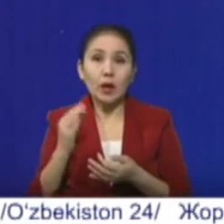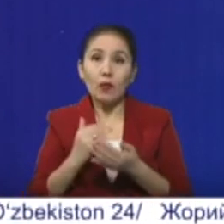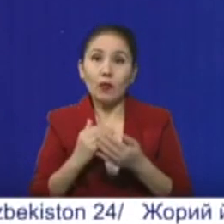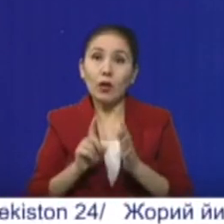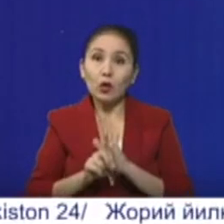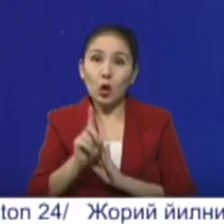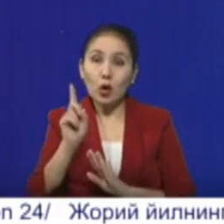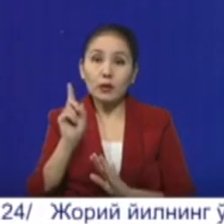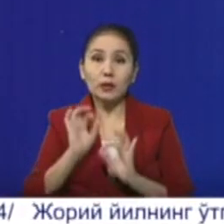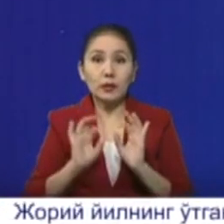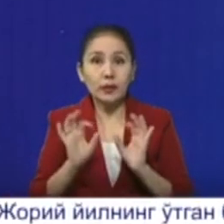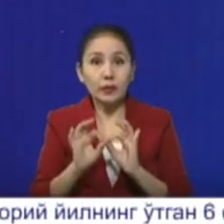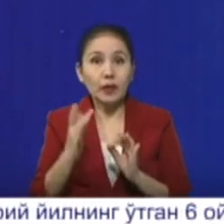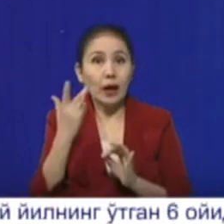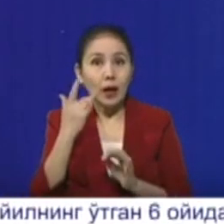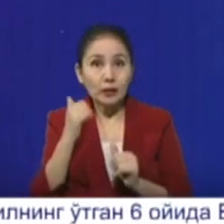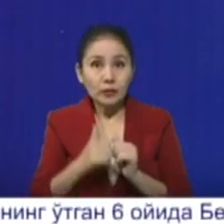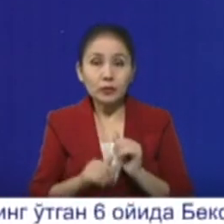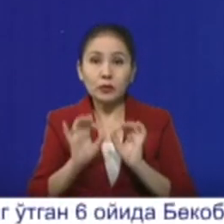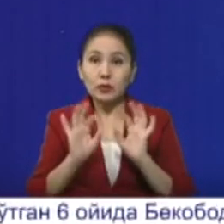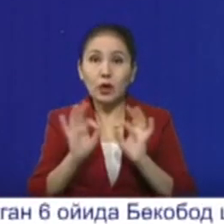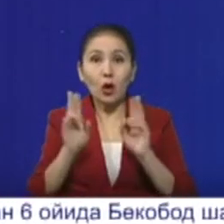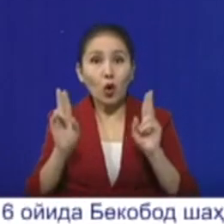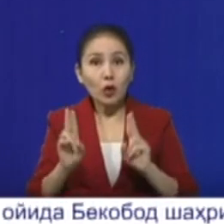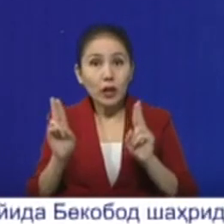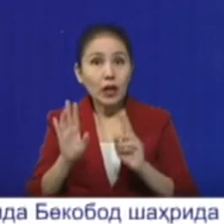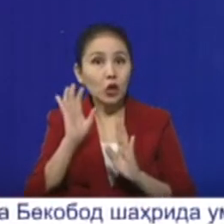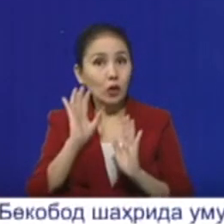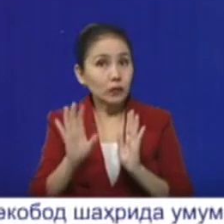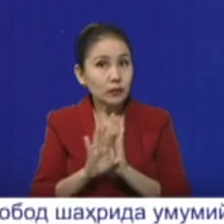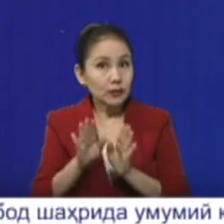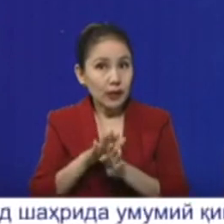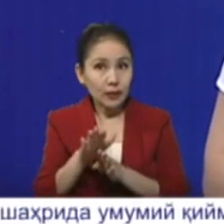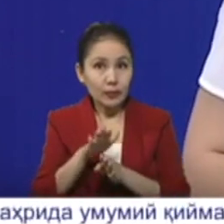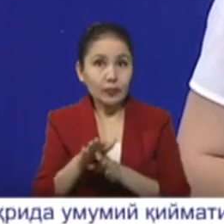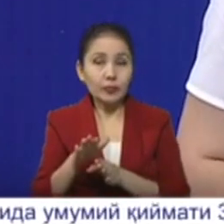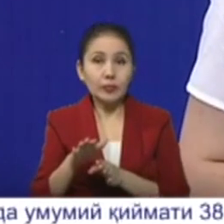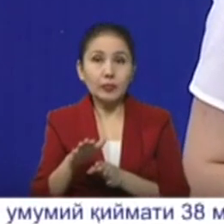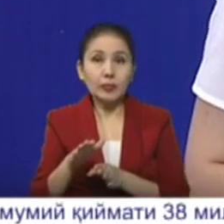yuqorida va har kuni aytib o'tilgan qoidalarga rioya qilsalar, ya'ni o'sha